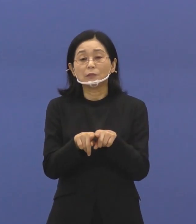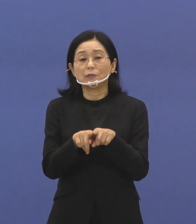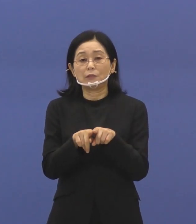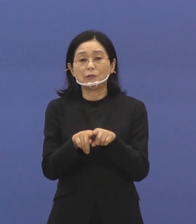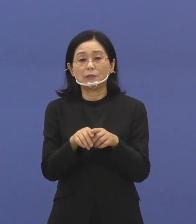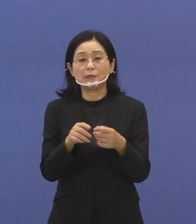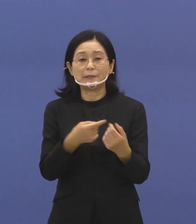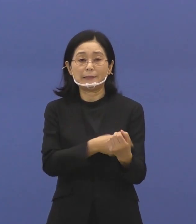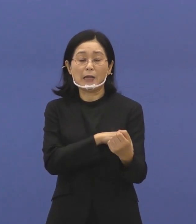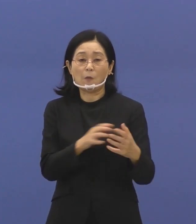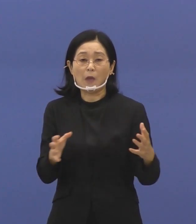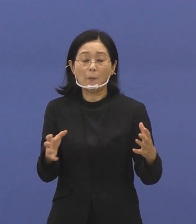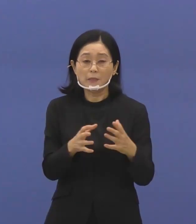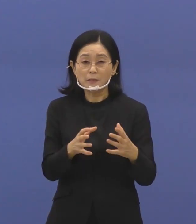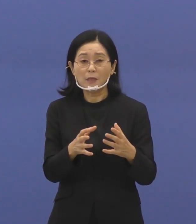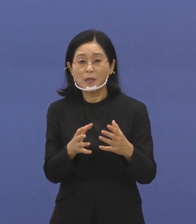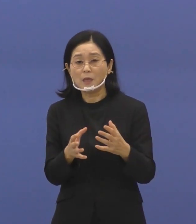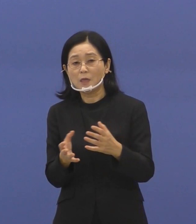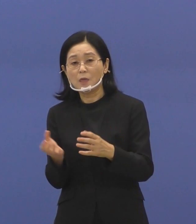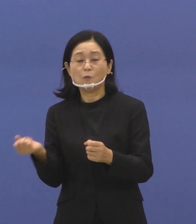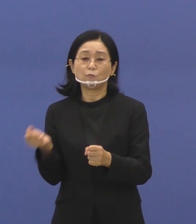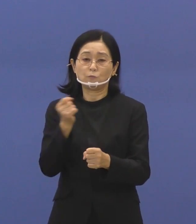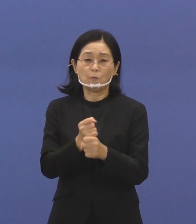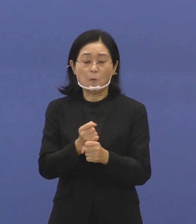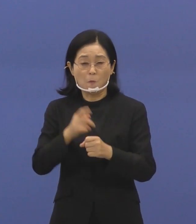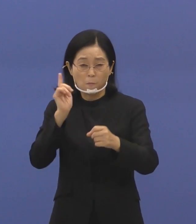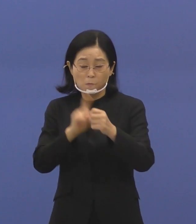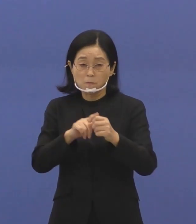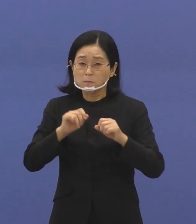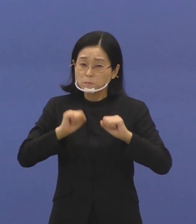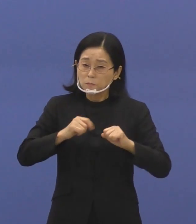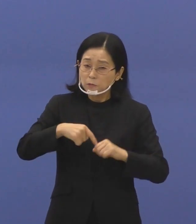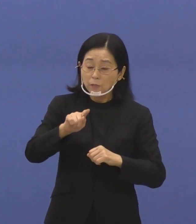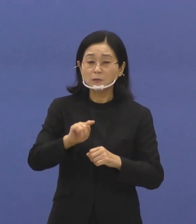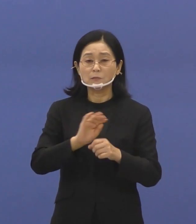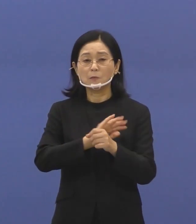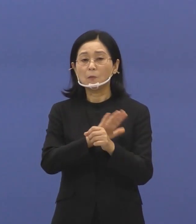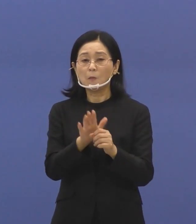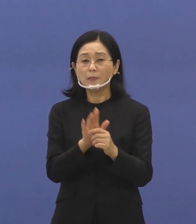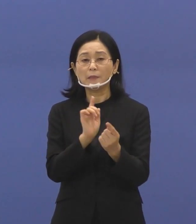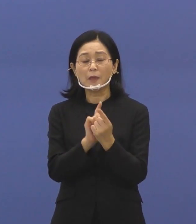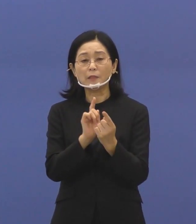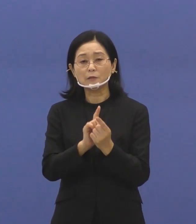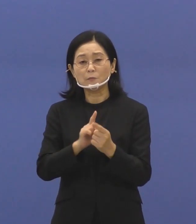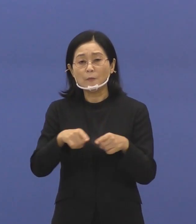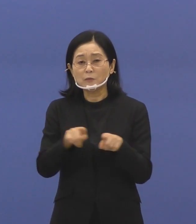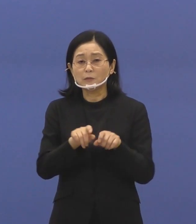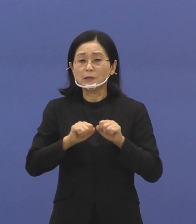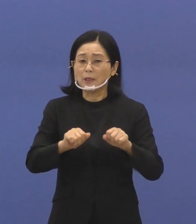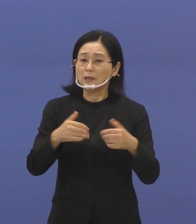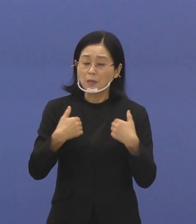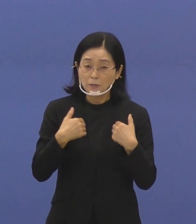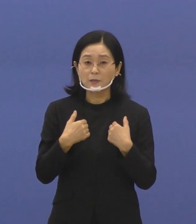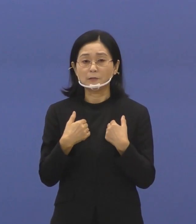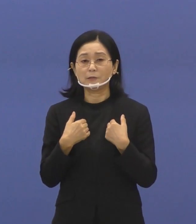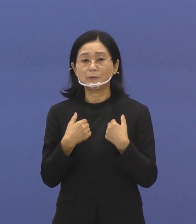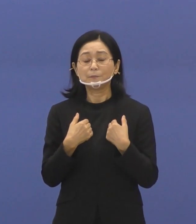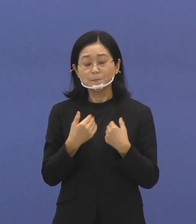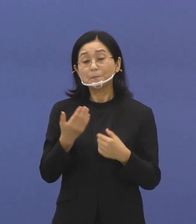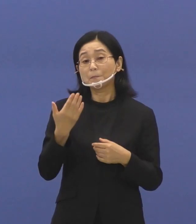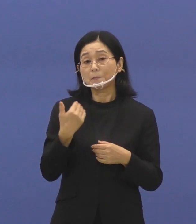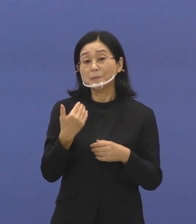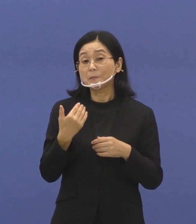力を合わせて復興に取り組まなきゃならないし、コロナ対策もやらなきゃならない。そうそう、コロナが始まった頃